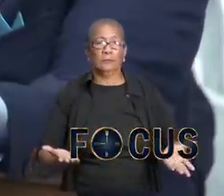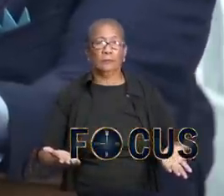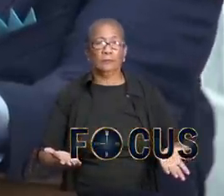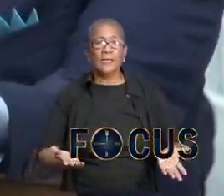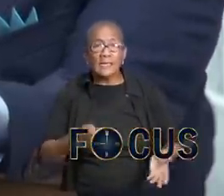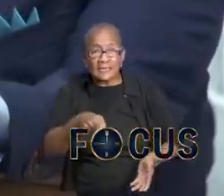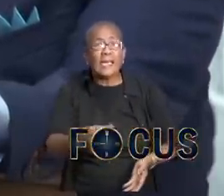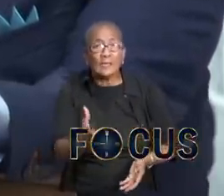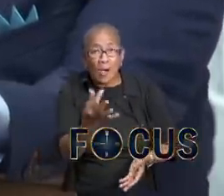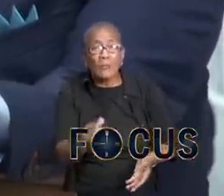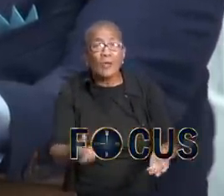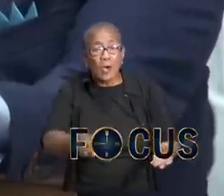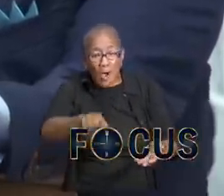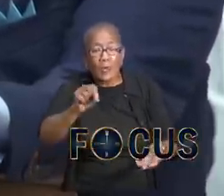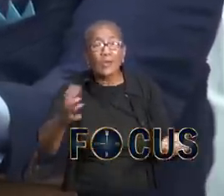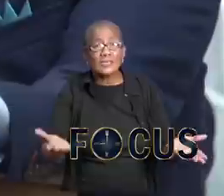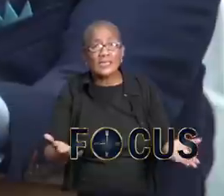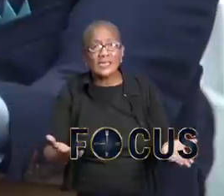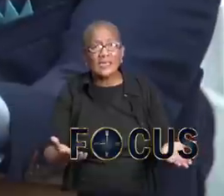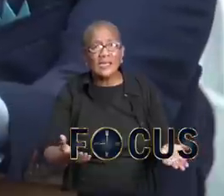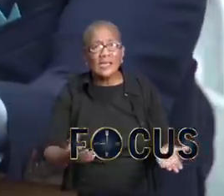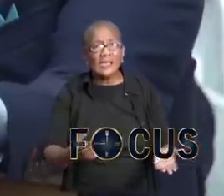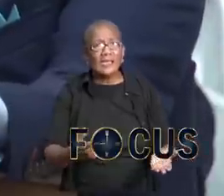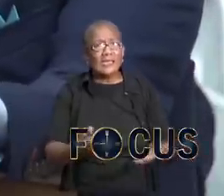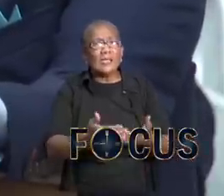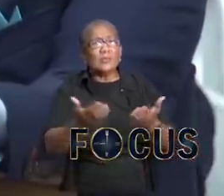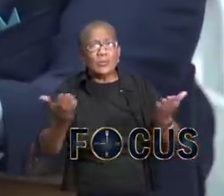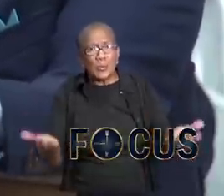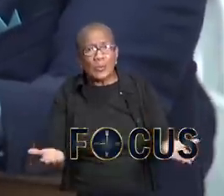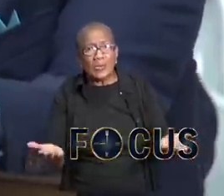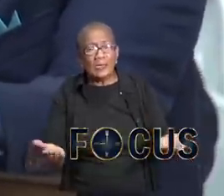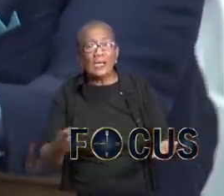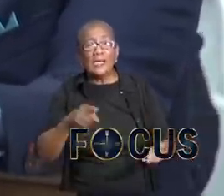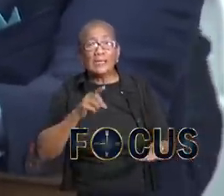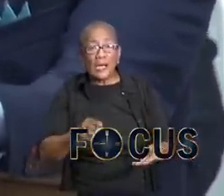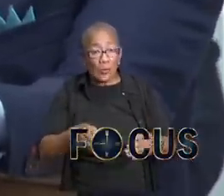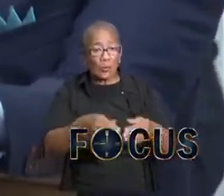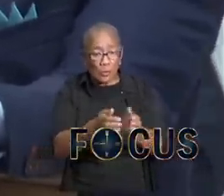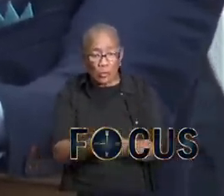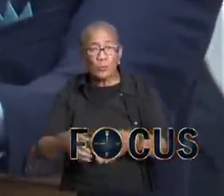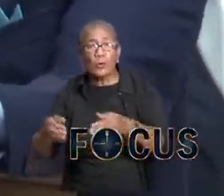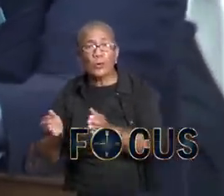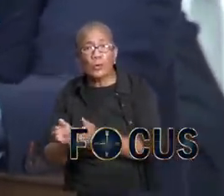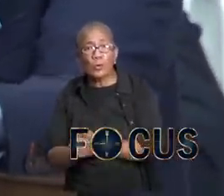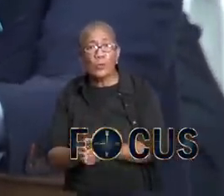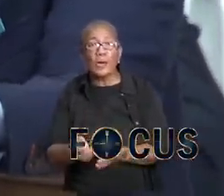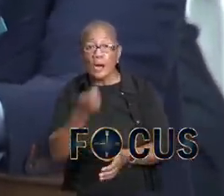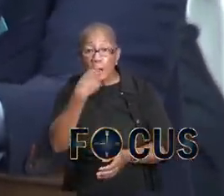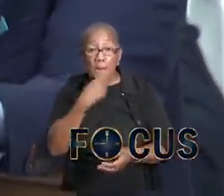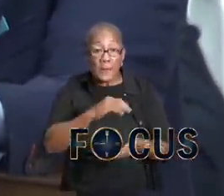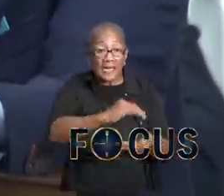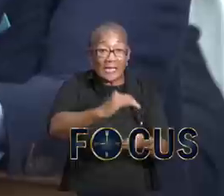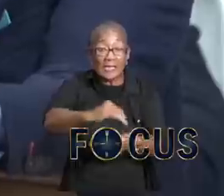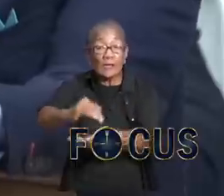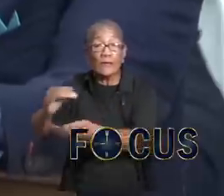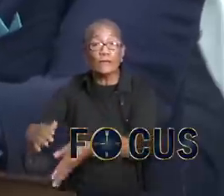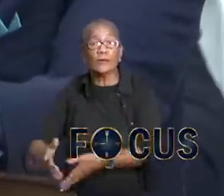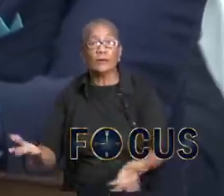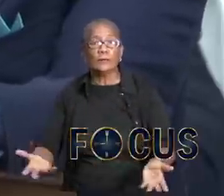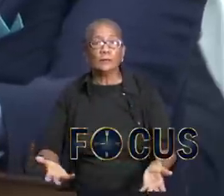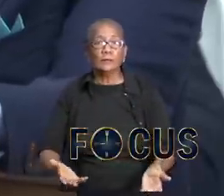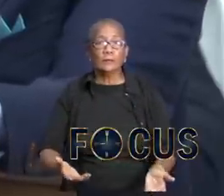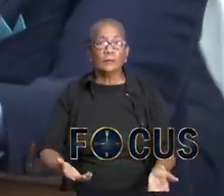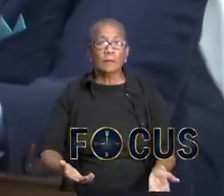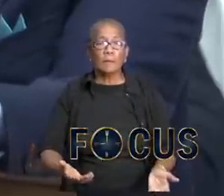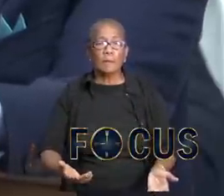Is dat een oplossing? Natuurlijk, daar waar er groepen zijn die echt in nood zijn, koop je dat pakket, ja. Even,